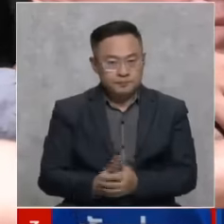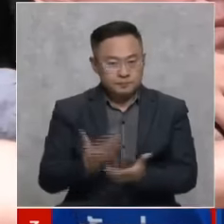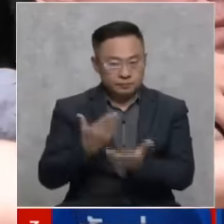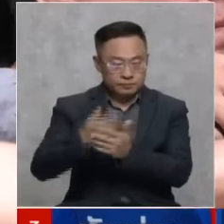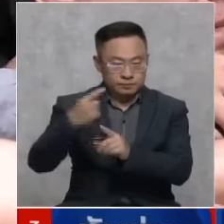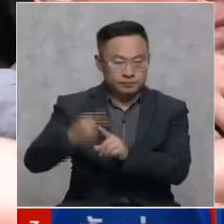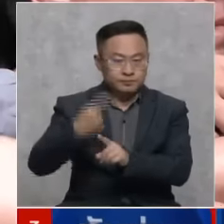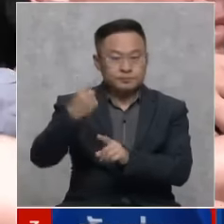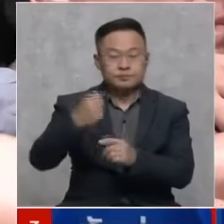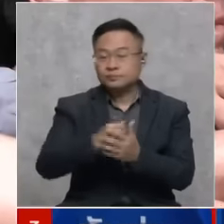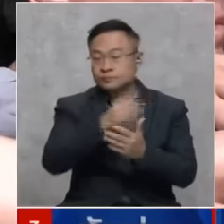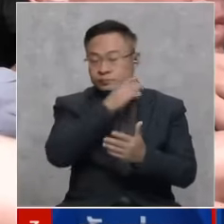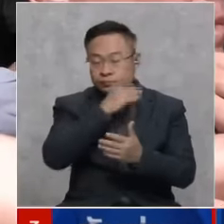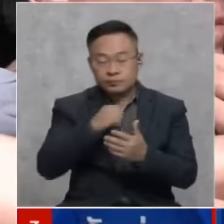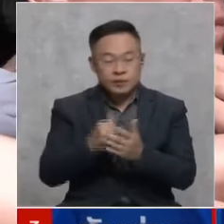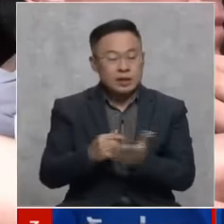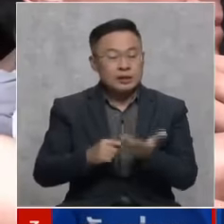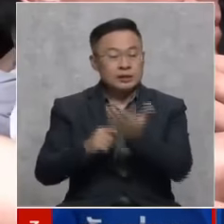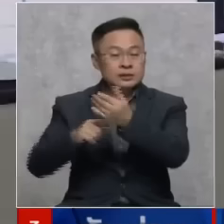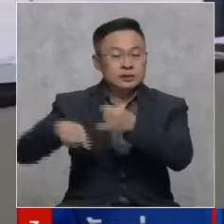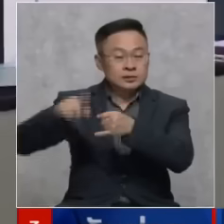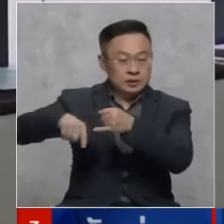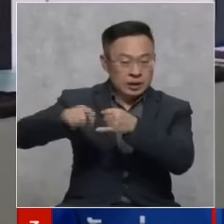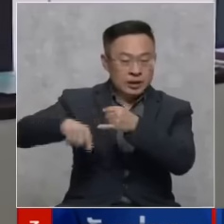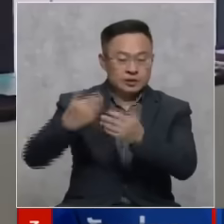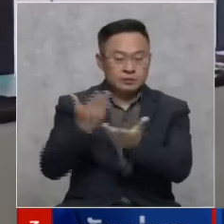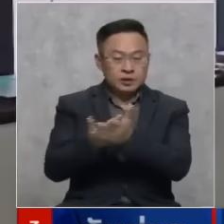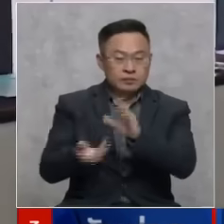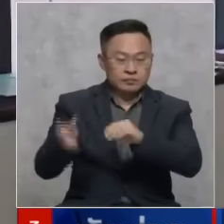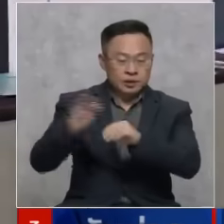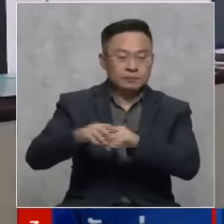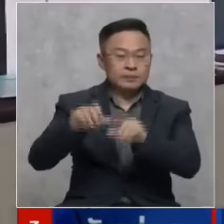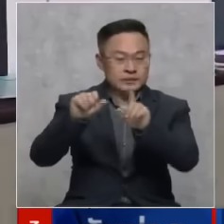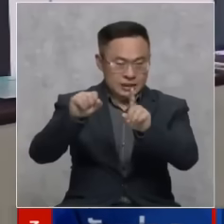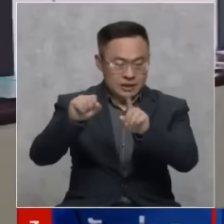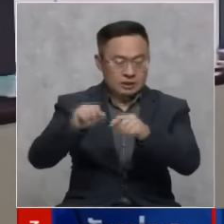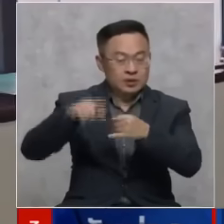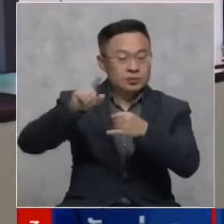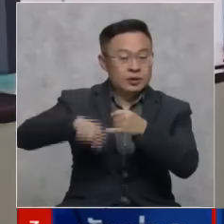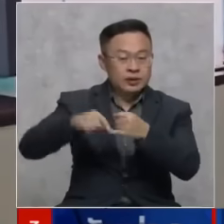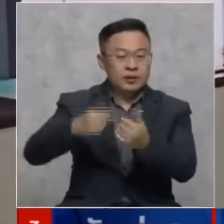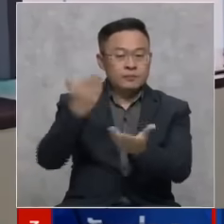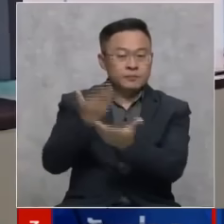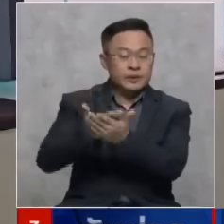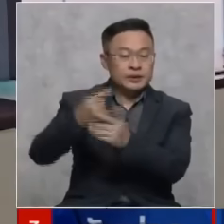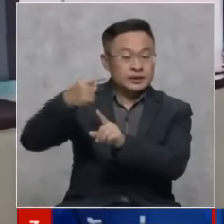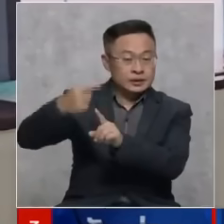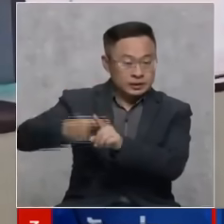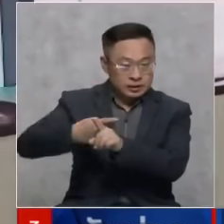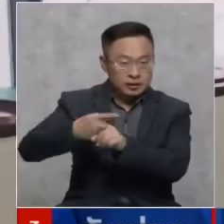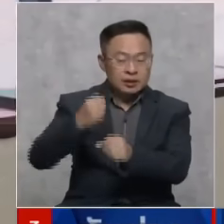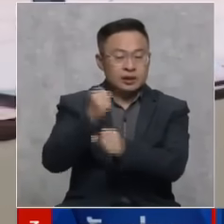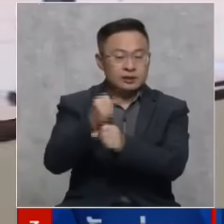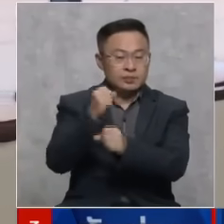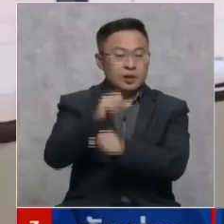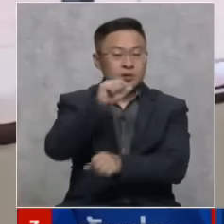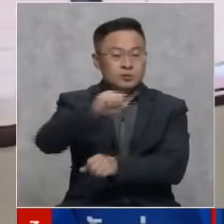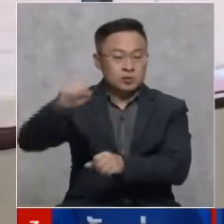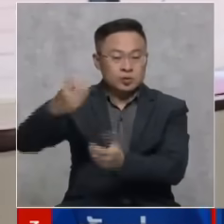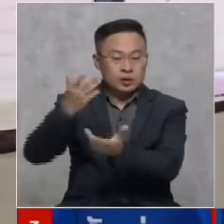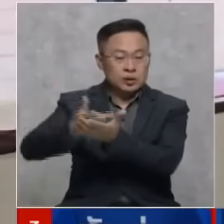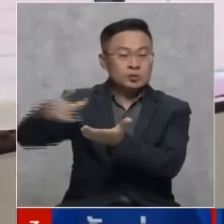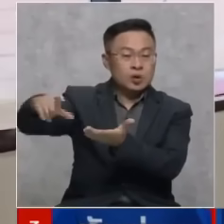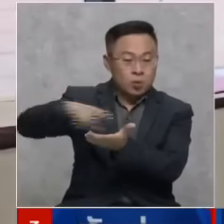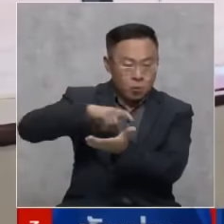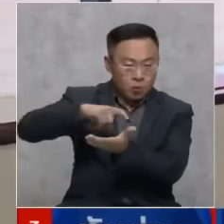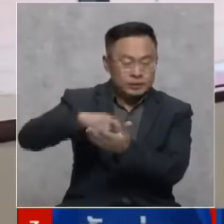ามายื่นในช่วงปลายเดือนจะมีเงินเข้าบัญชีเนี่ยหลักแสนบาทค่ะเพราะเป็นเงินเดือนค่าตอบแทนของการเป็นส.ส.โอนเ